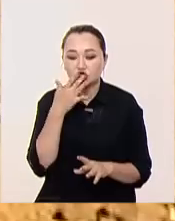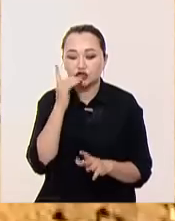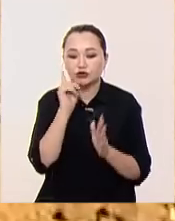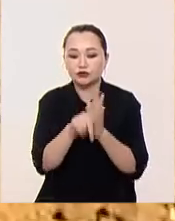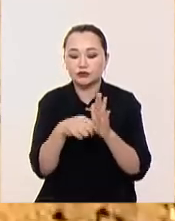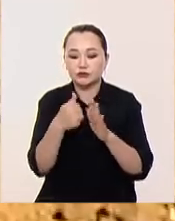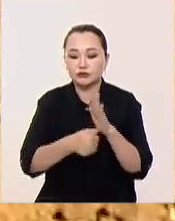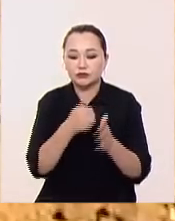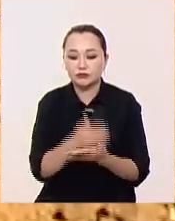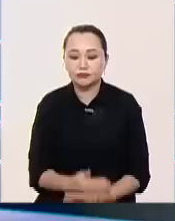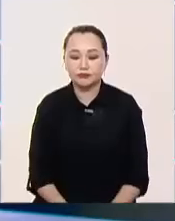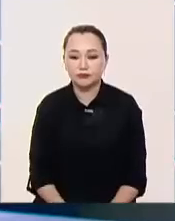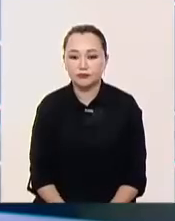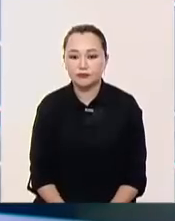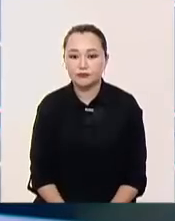жүр.